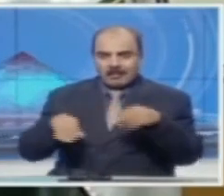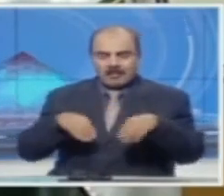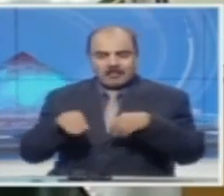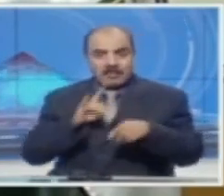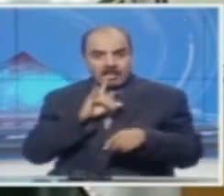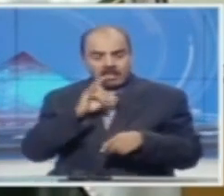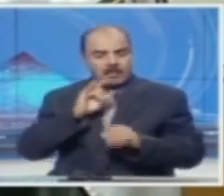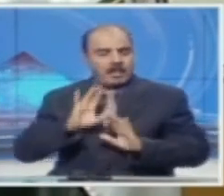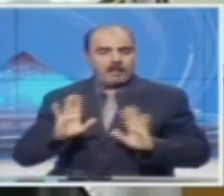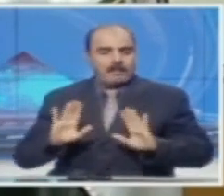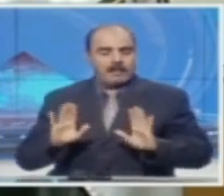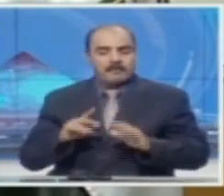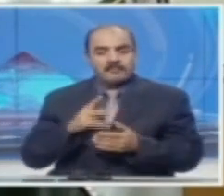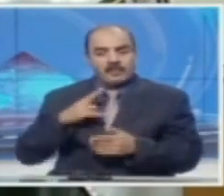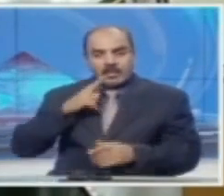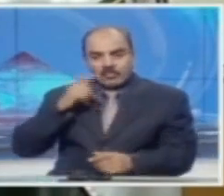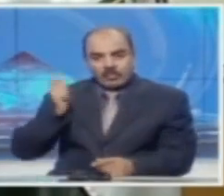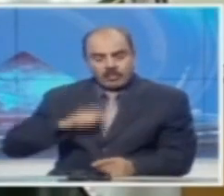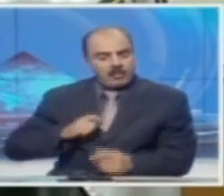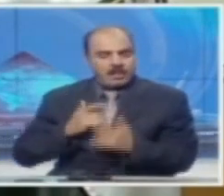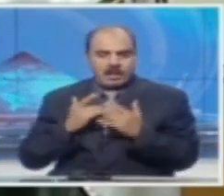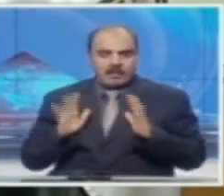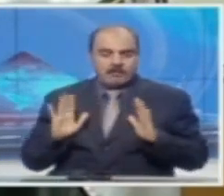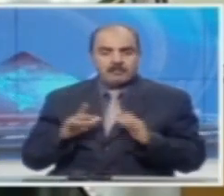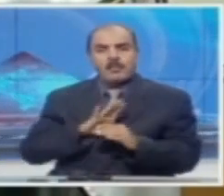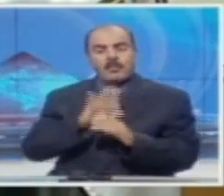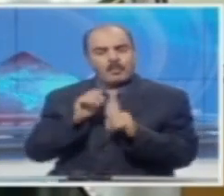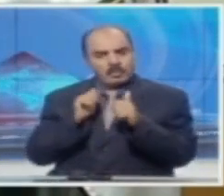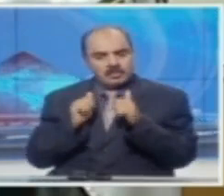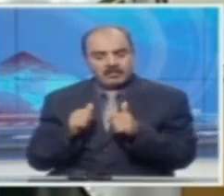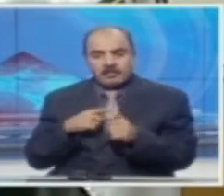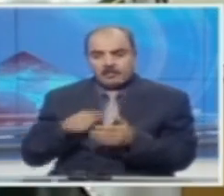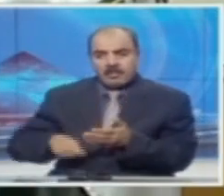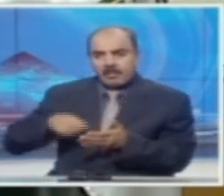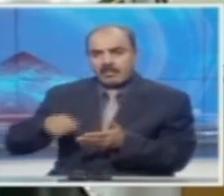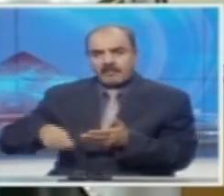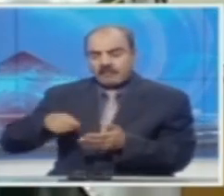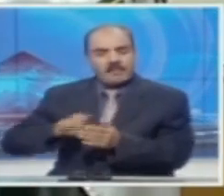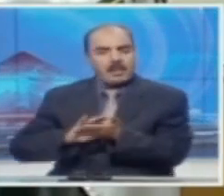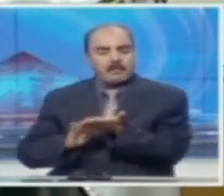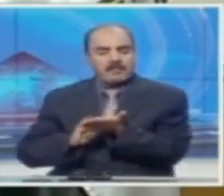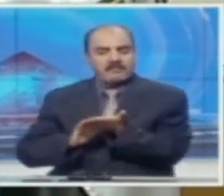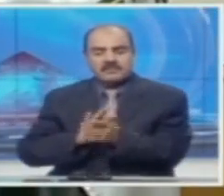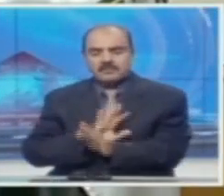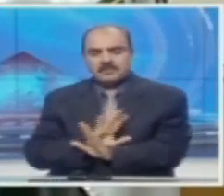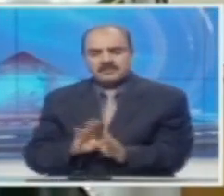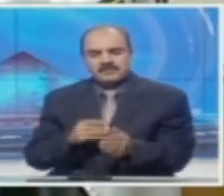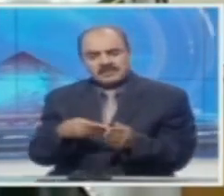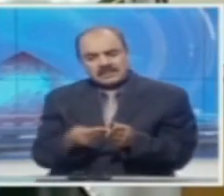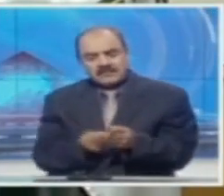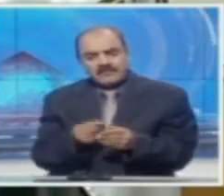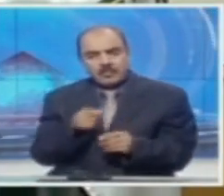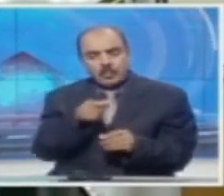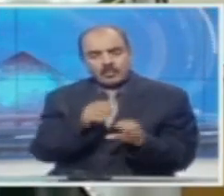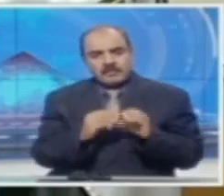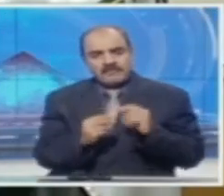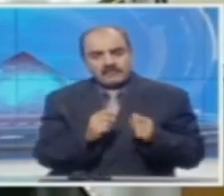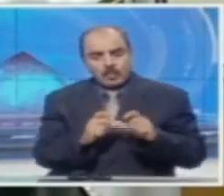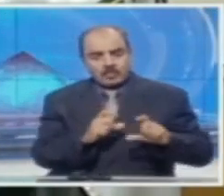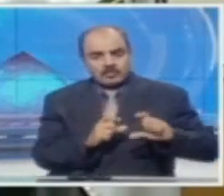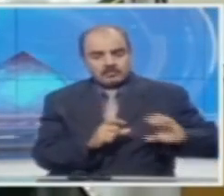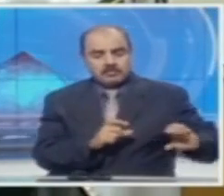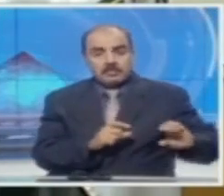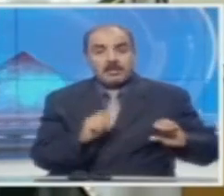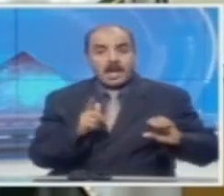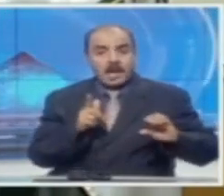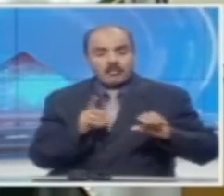الضرائب والجمارك والرسوم التي كانت مقرر أن يدفعها للإفراج عن هذه السيارة مقابل سداد مبلغ نقدي